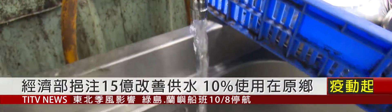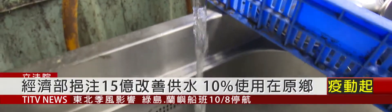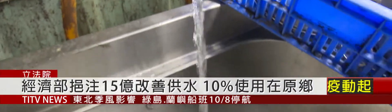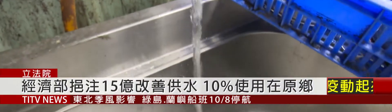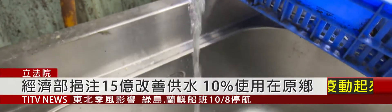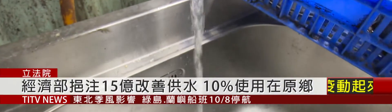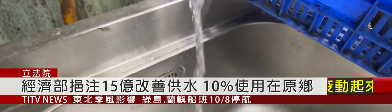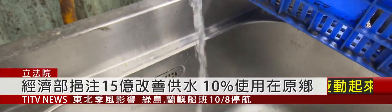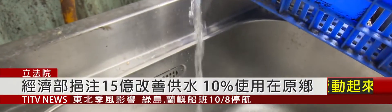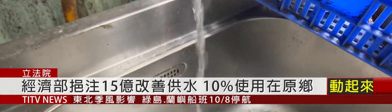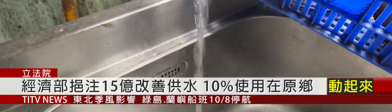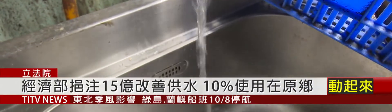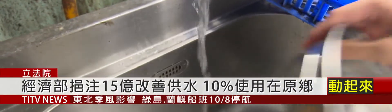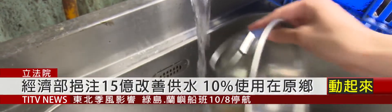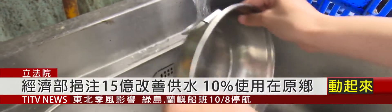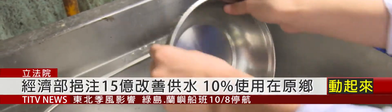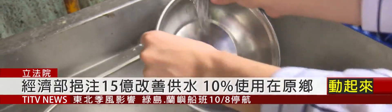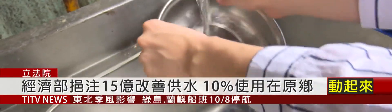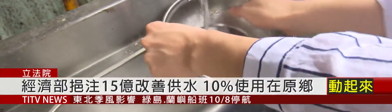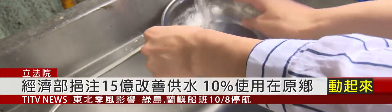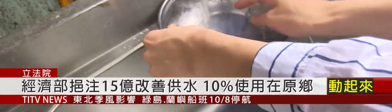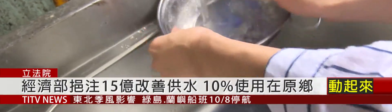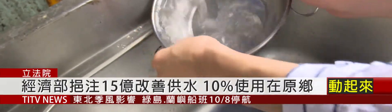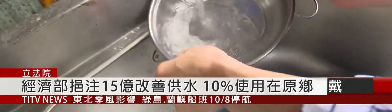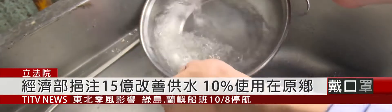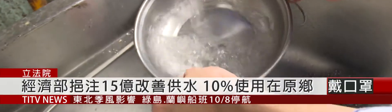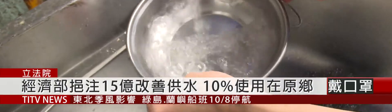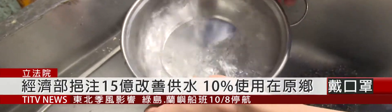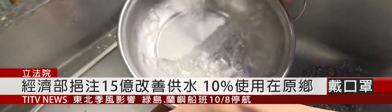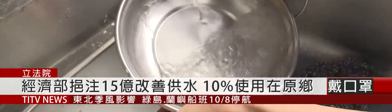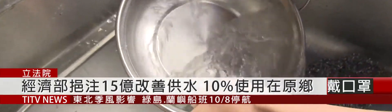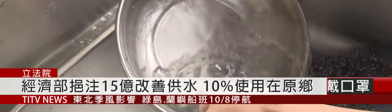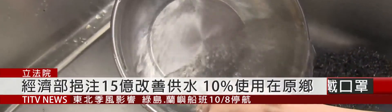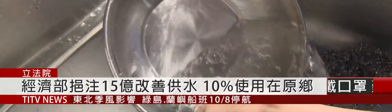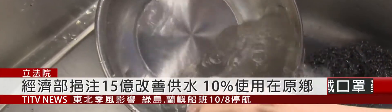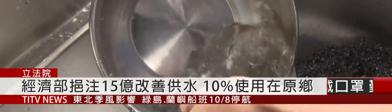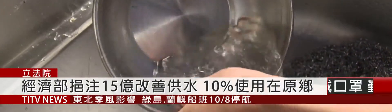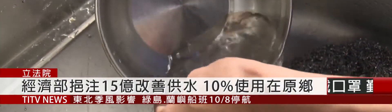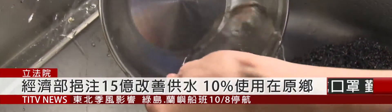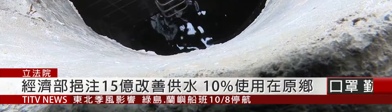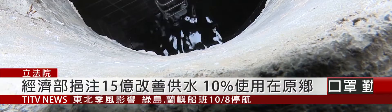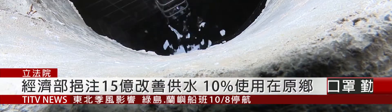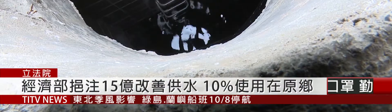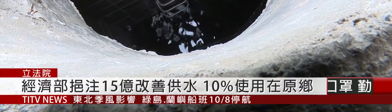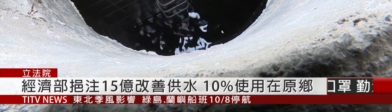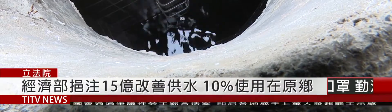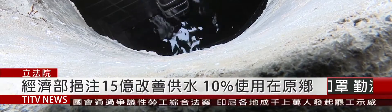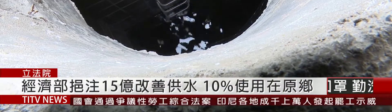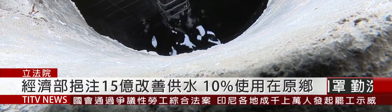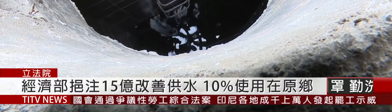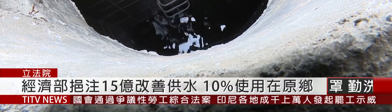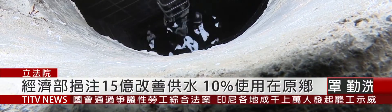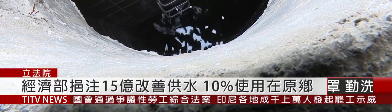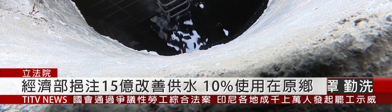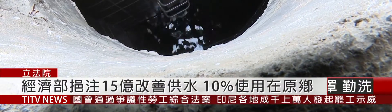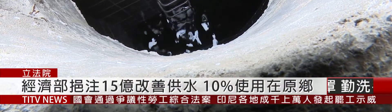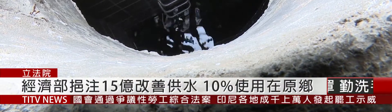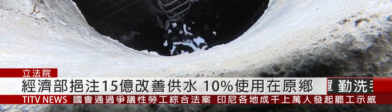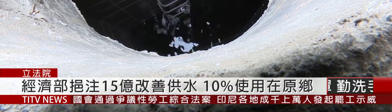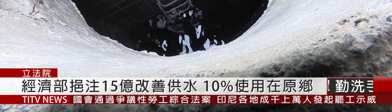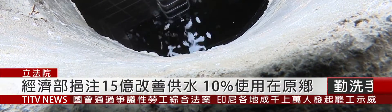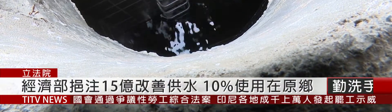对无自来水地区供水改善计划第三四期，各分别编列新台币15亿元。经济部长王美花表